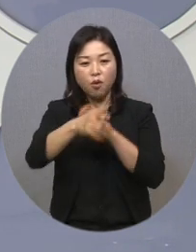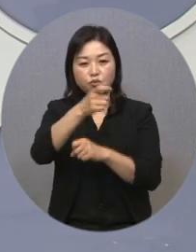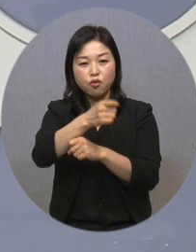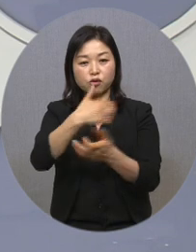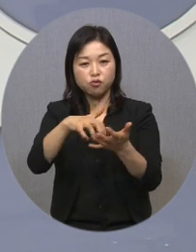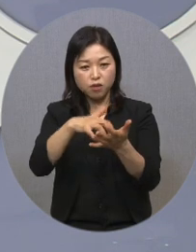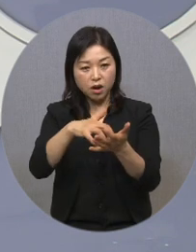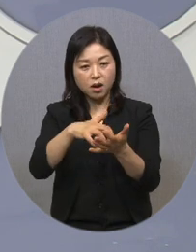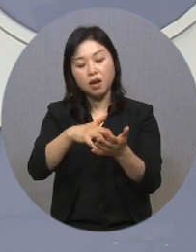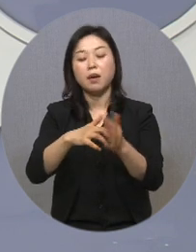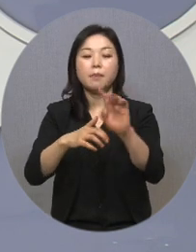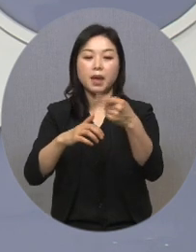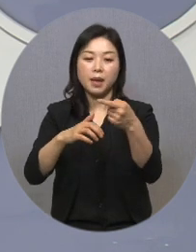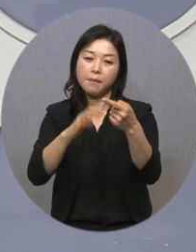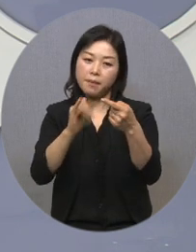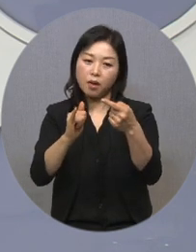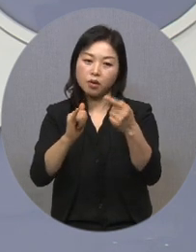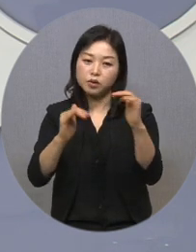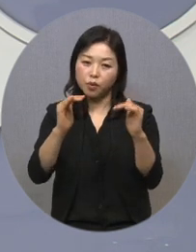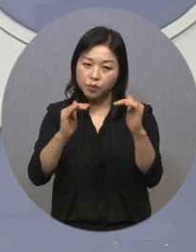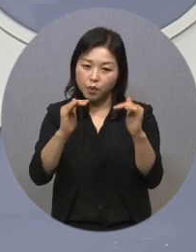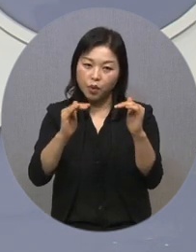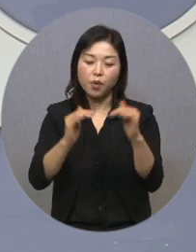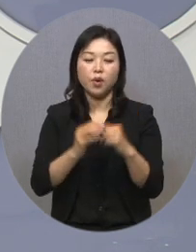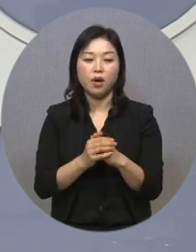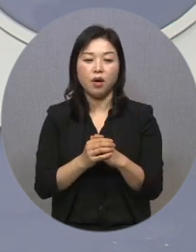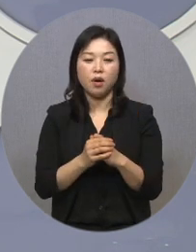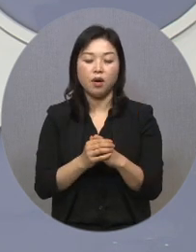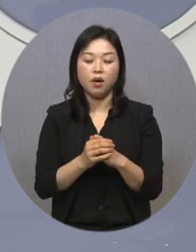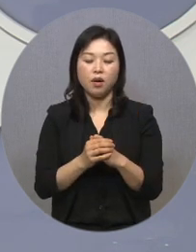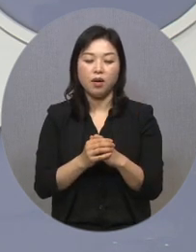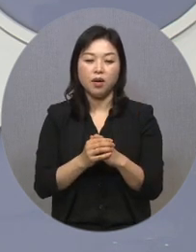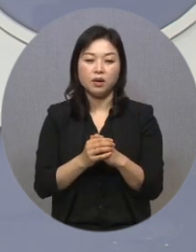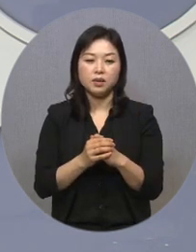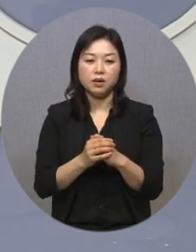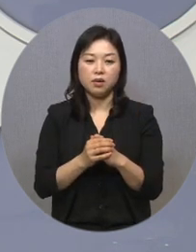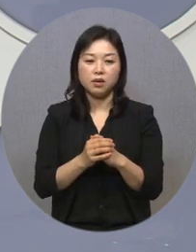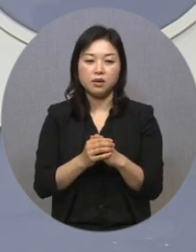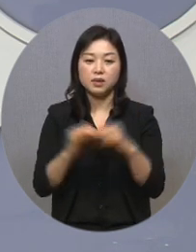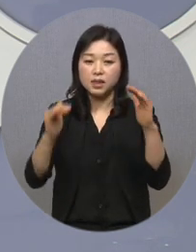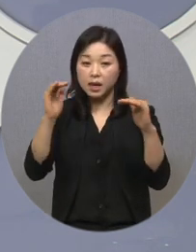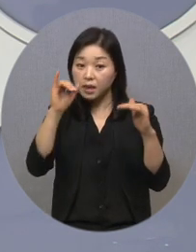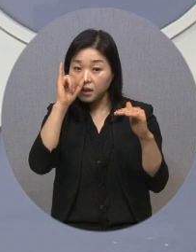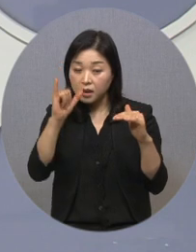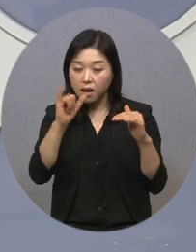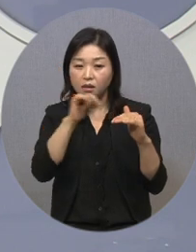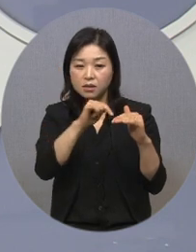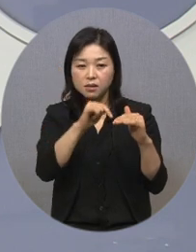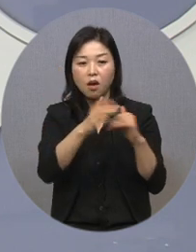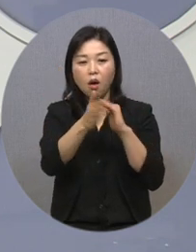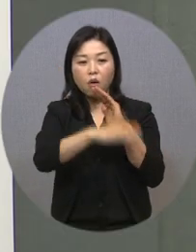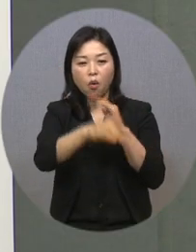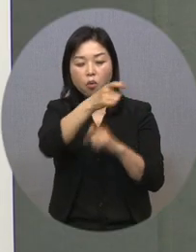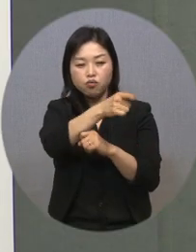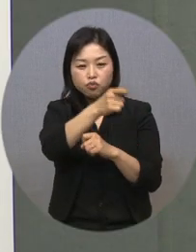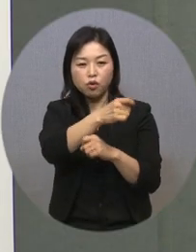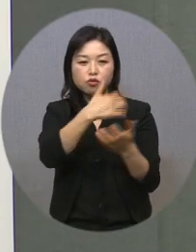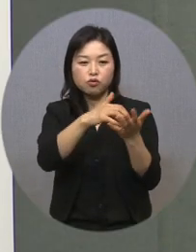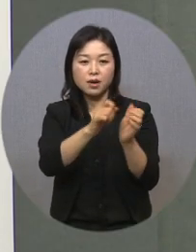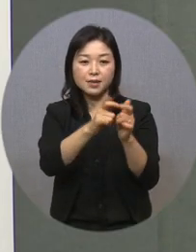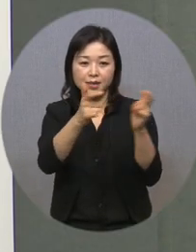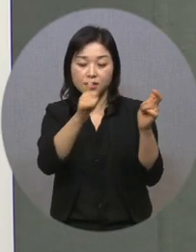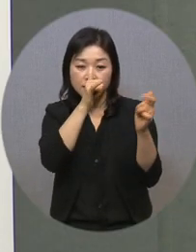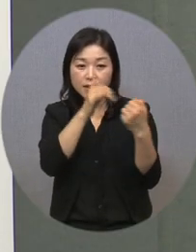수가 100명 정도의 시민의 질적 차이를 느껴지는데 이것들이 개선되어짐으로 인해서 공무원